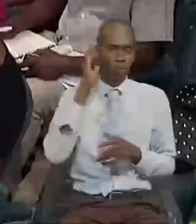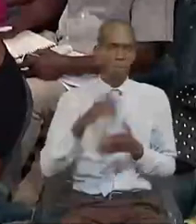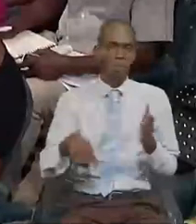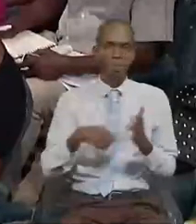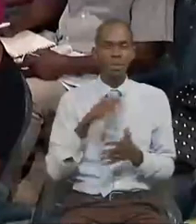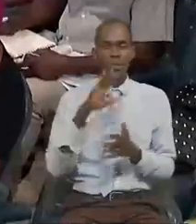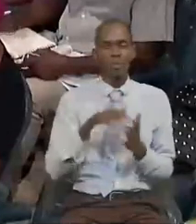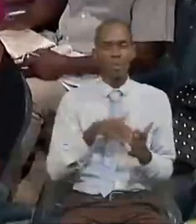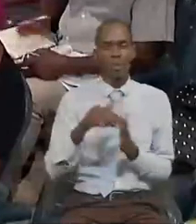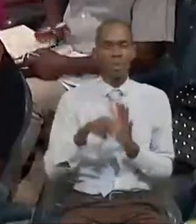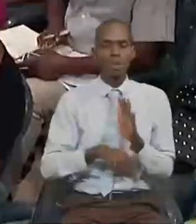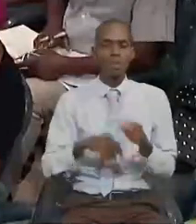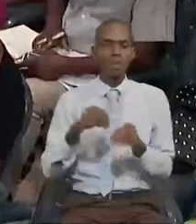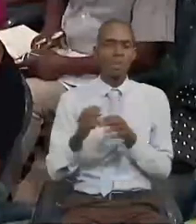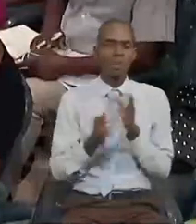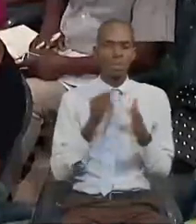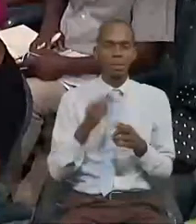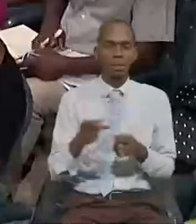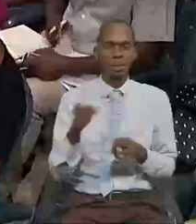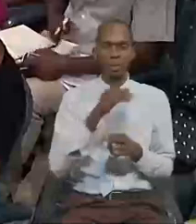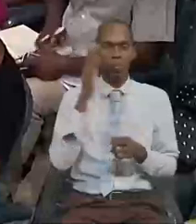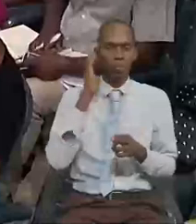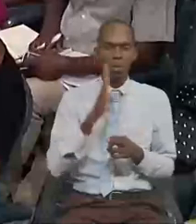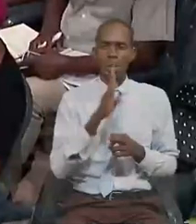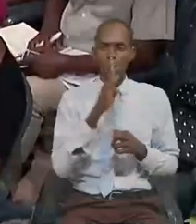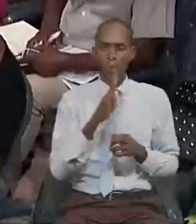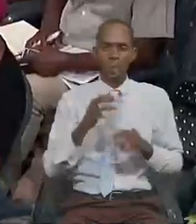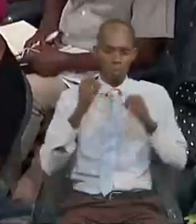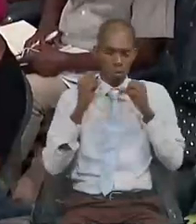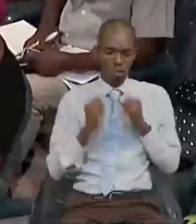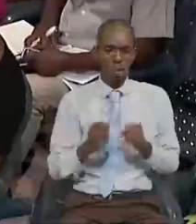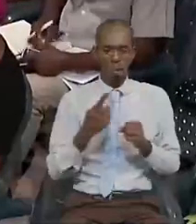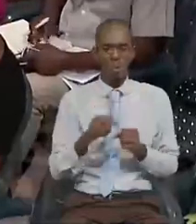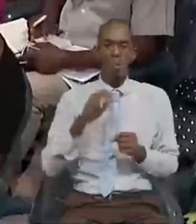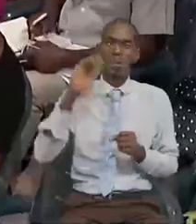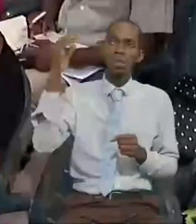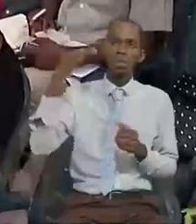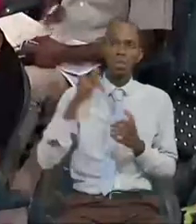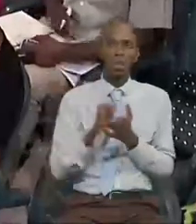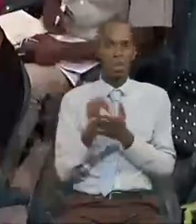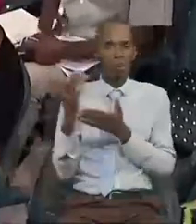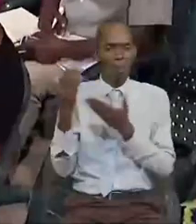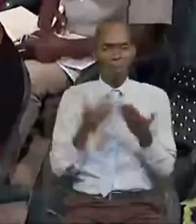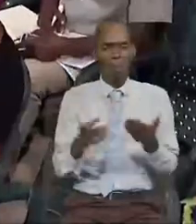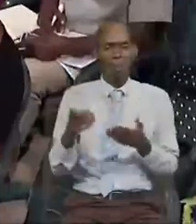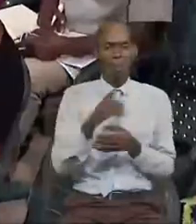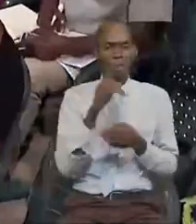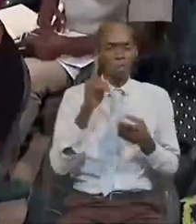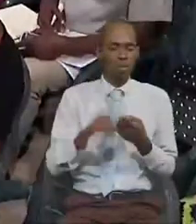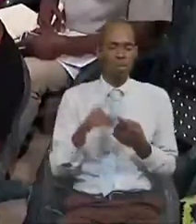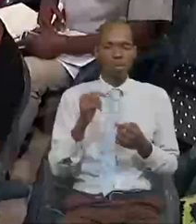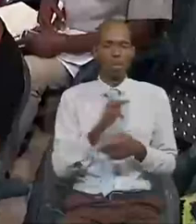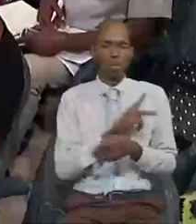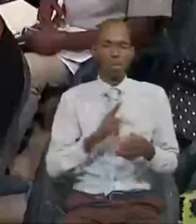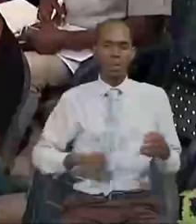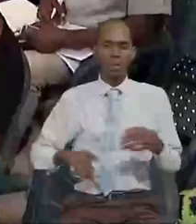seras fort. Et la grâce qui t'a amené dans le royaume, cette grâce va